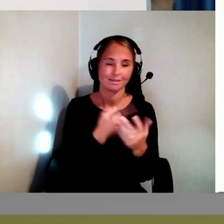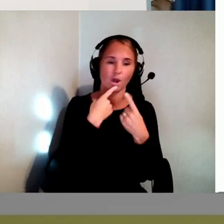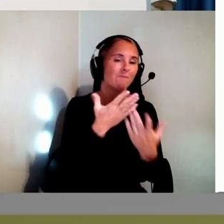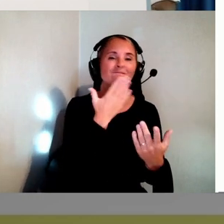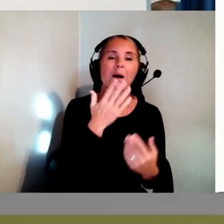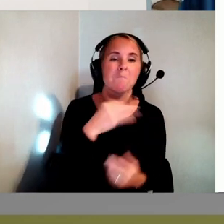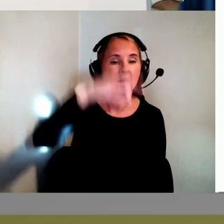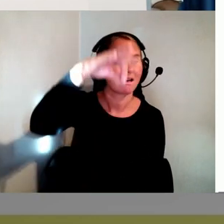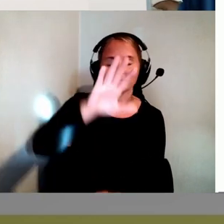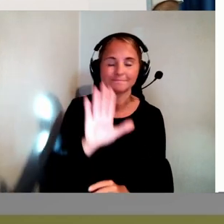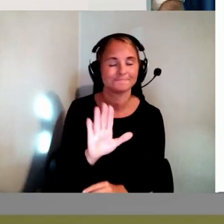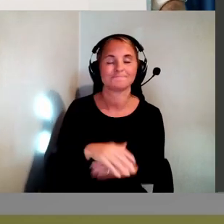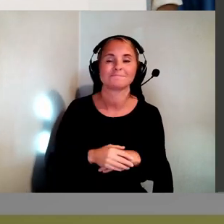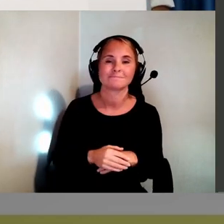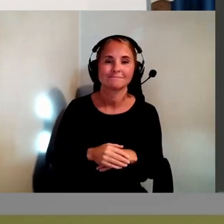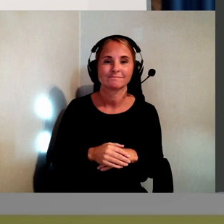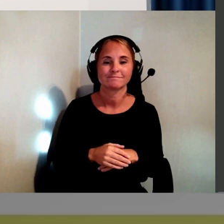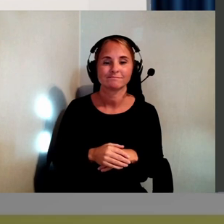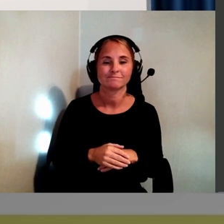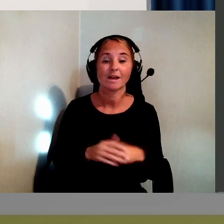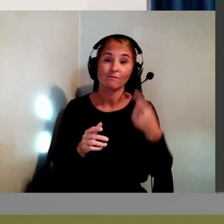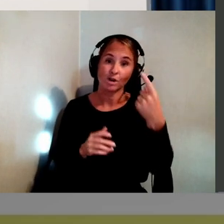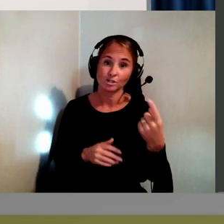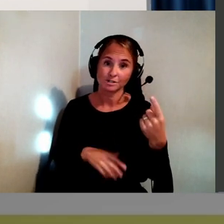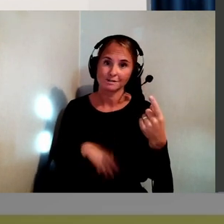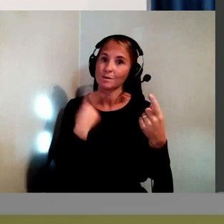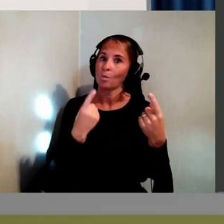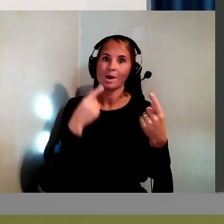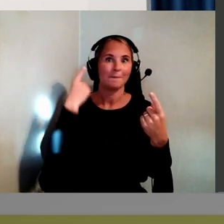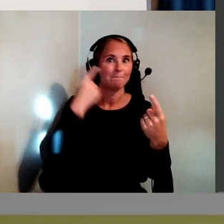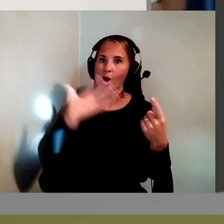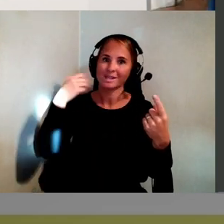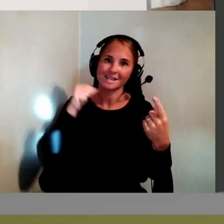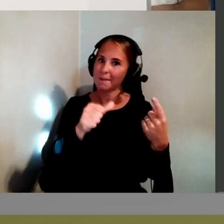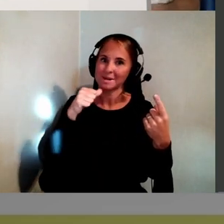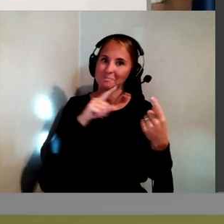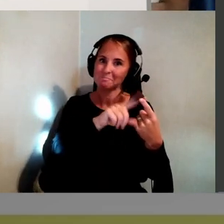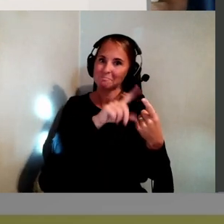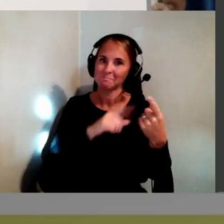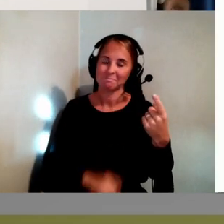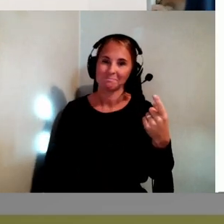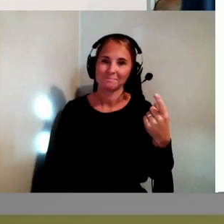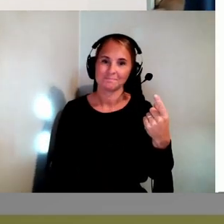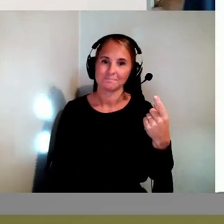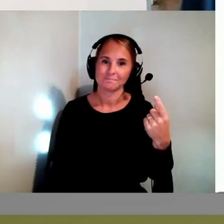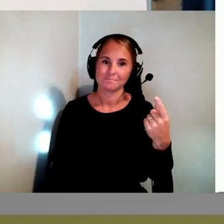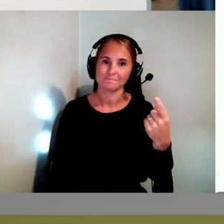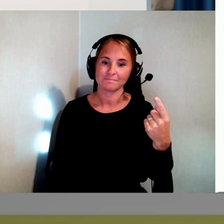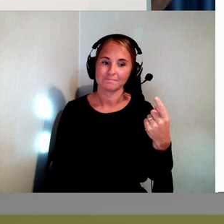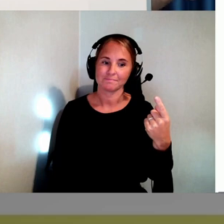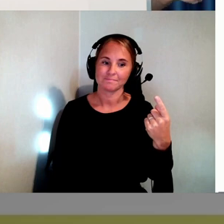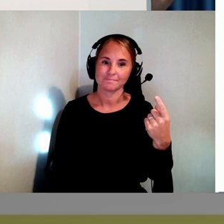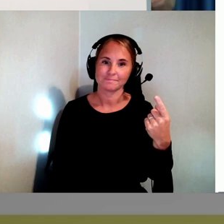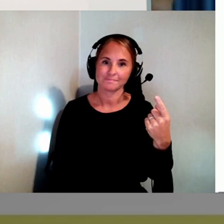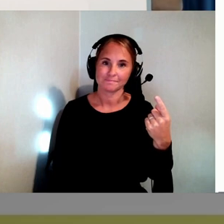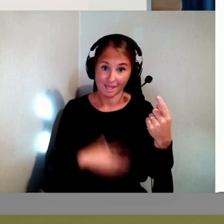rakt in i i första som är den magiska knappen eh Då ska vi se så så vi